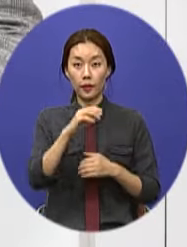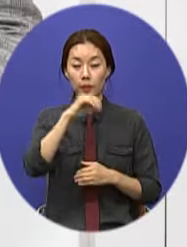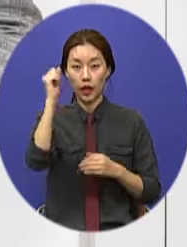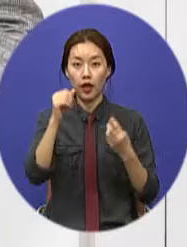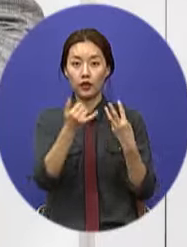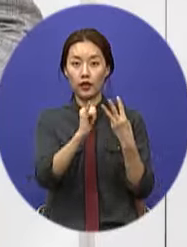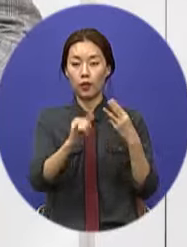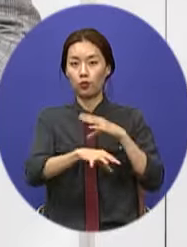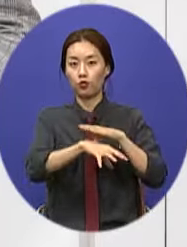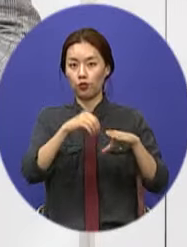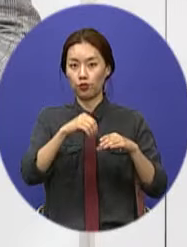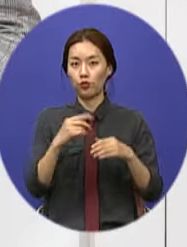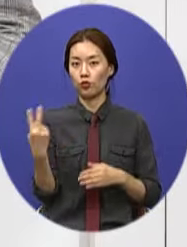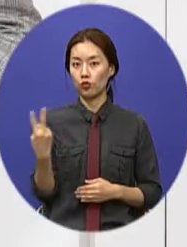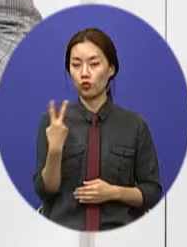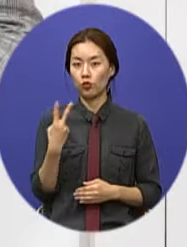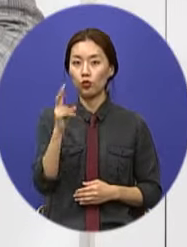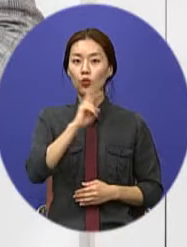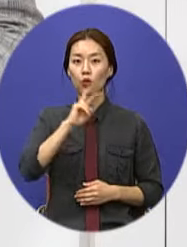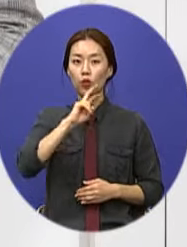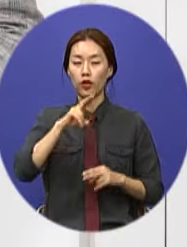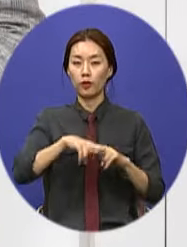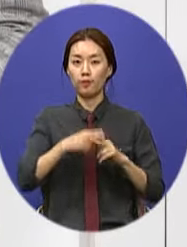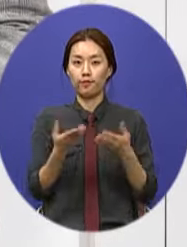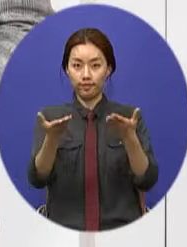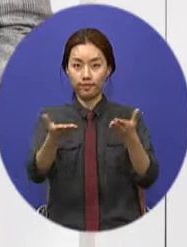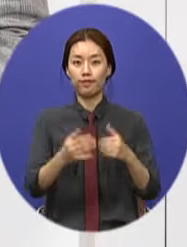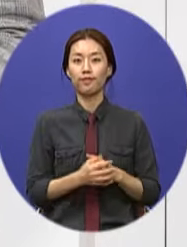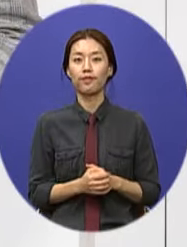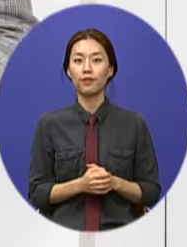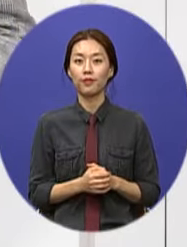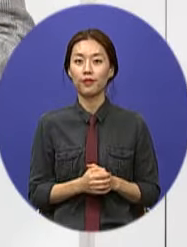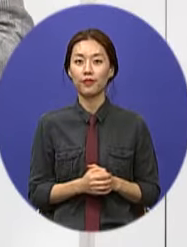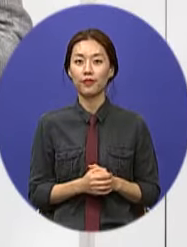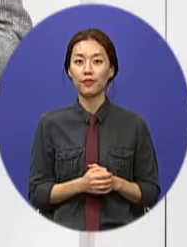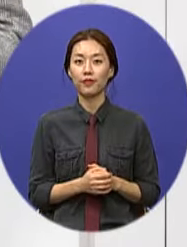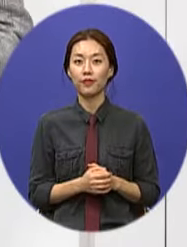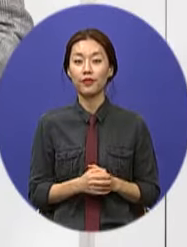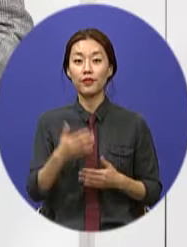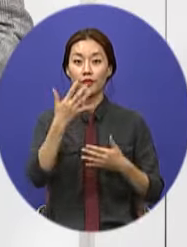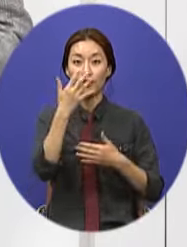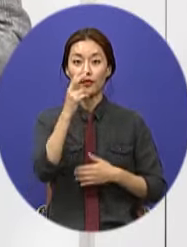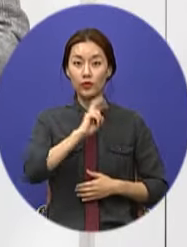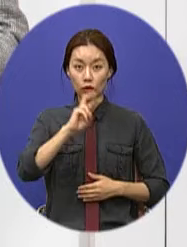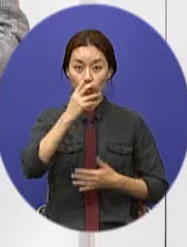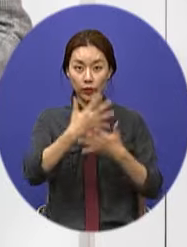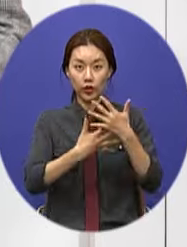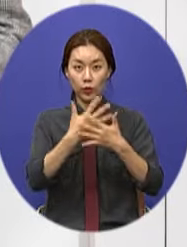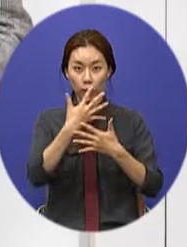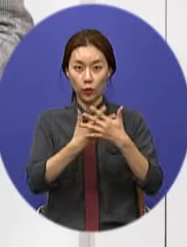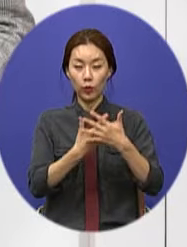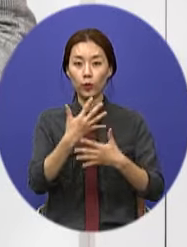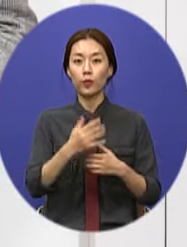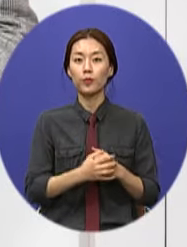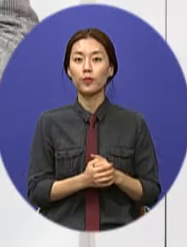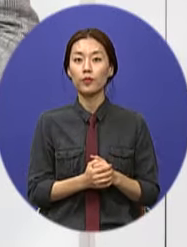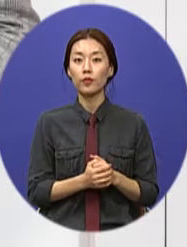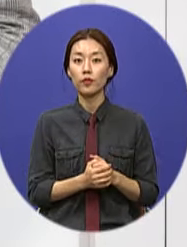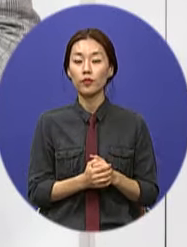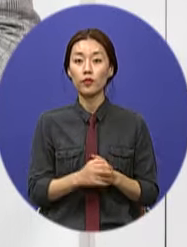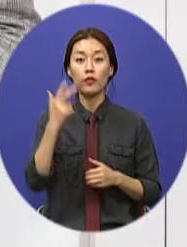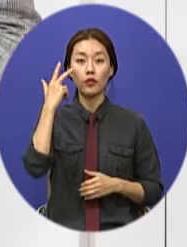분께 추첨을 해서 MC들의 사인 CD를 드립니다 그렇습니다. 자, 뮤직비디오는요. 네.